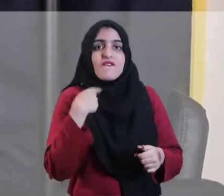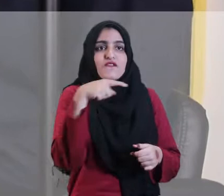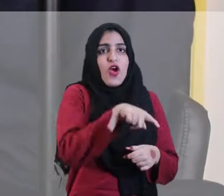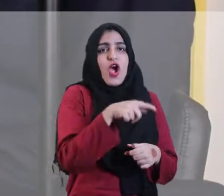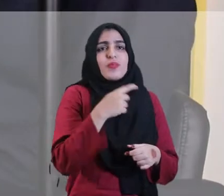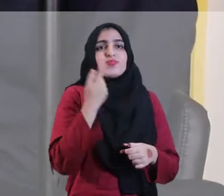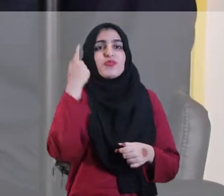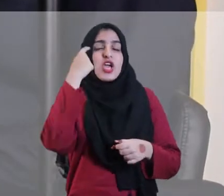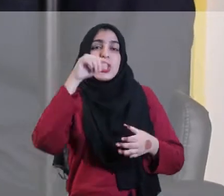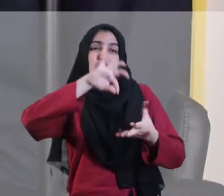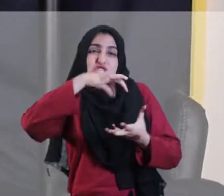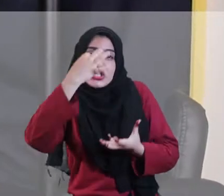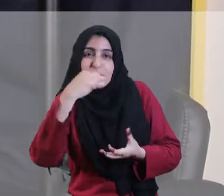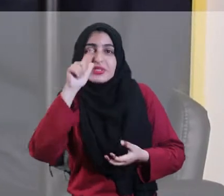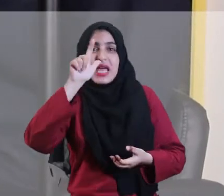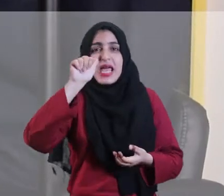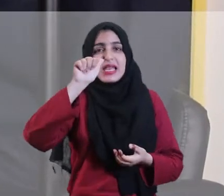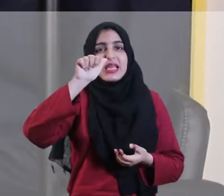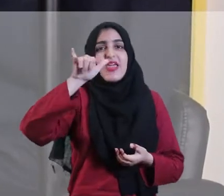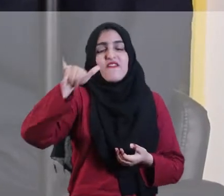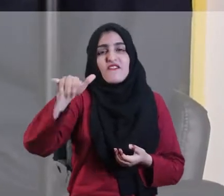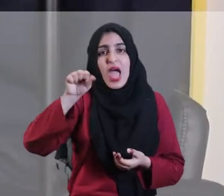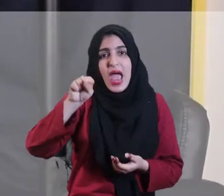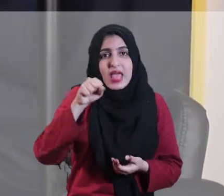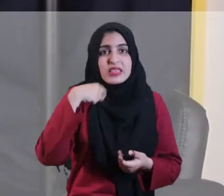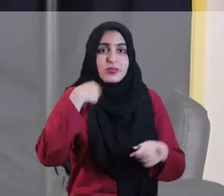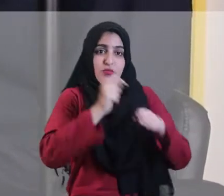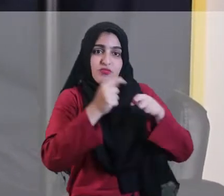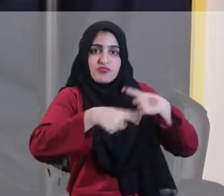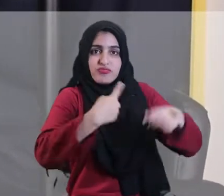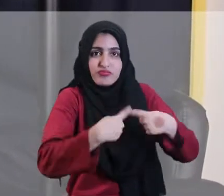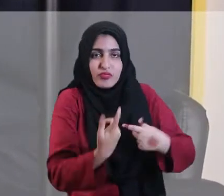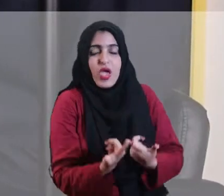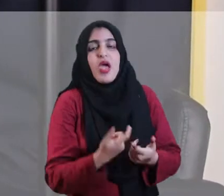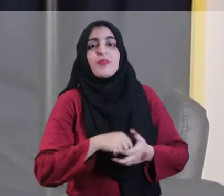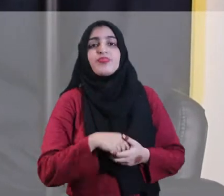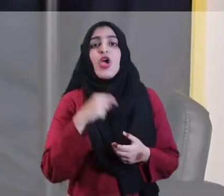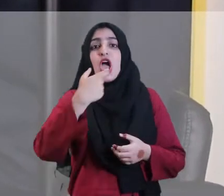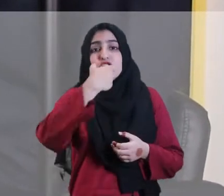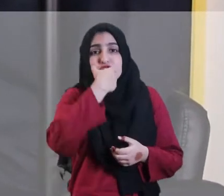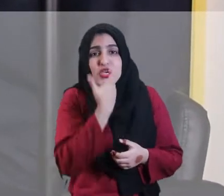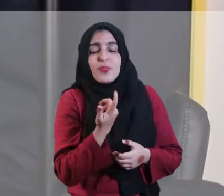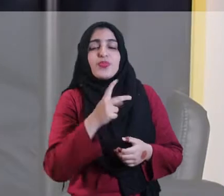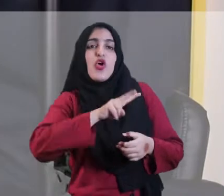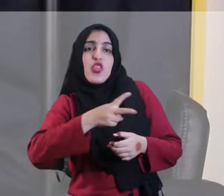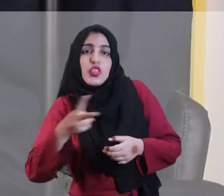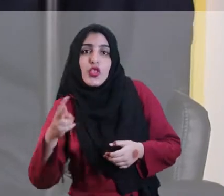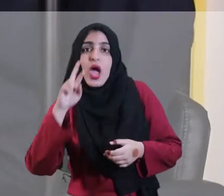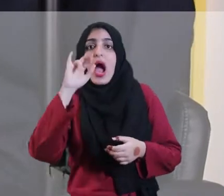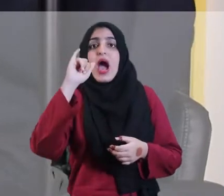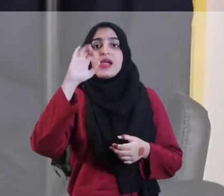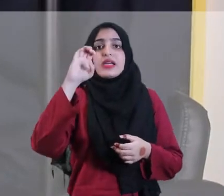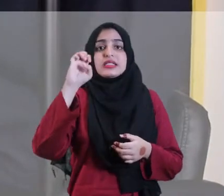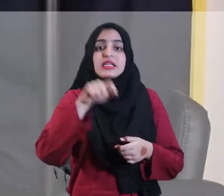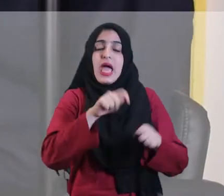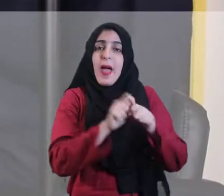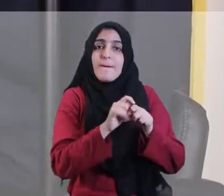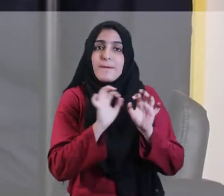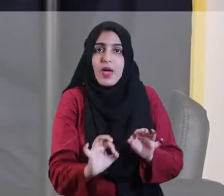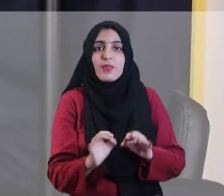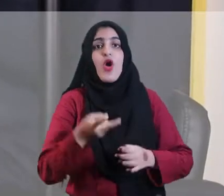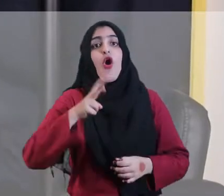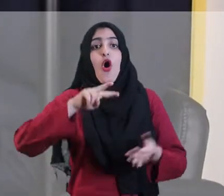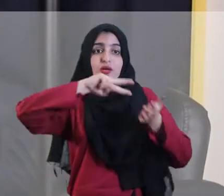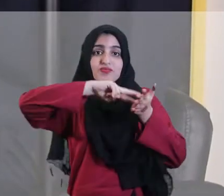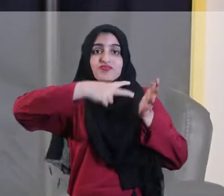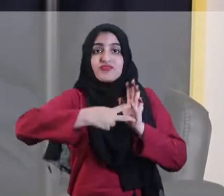गंस आफ कुरकुरे हैंडलूम्स विदृार्थियों क्वाड्री सब्सक्राइब को तो वह चल रहा है